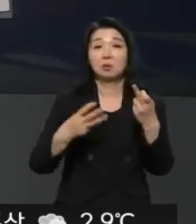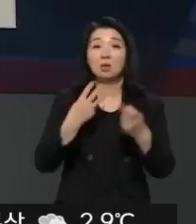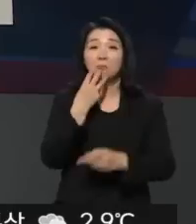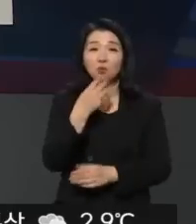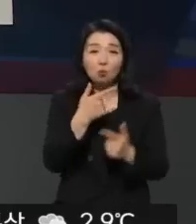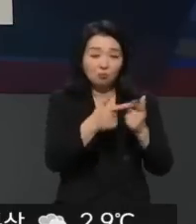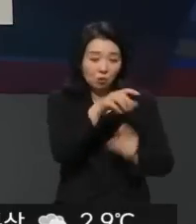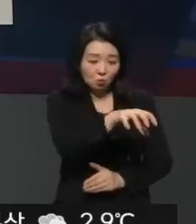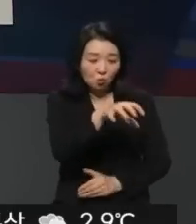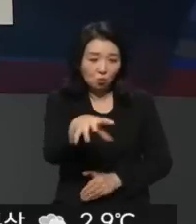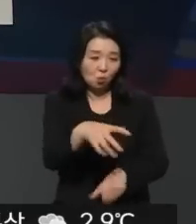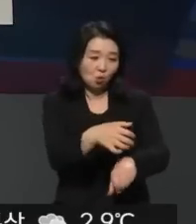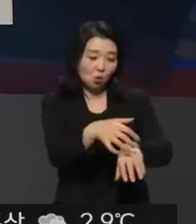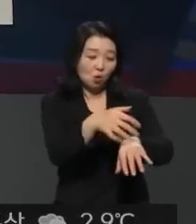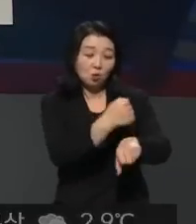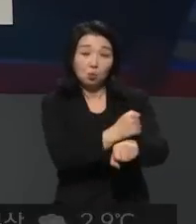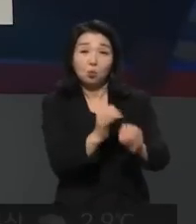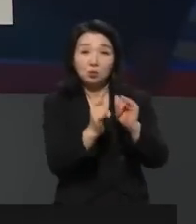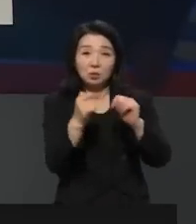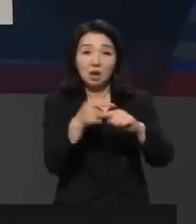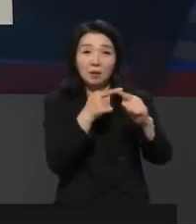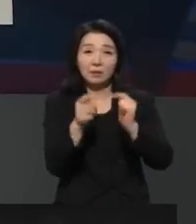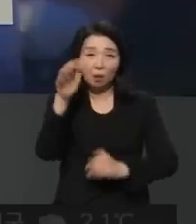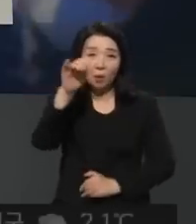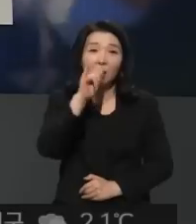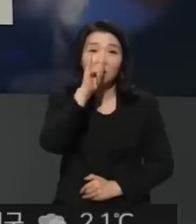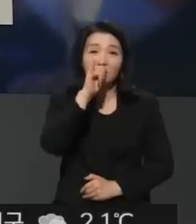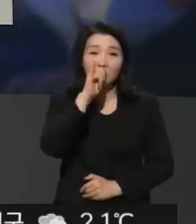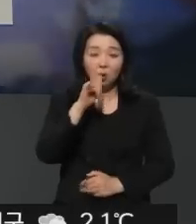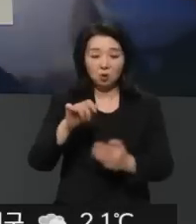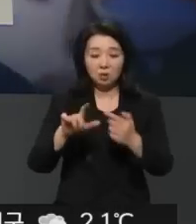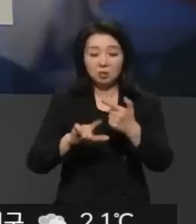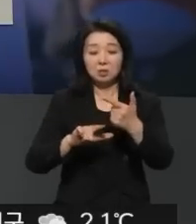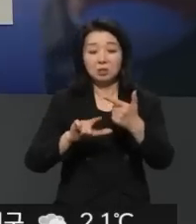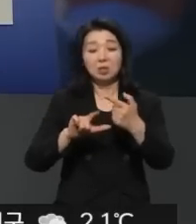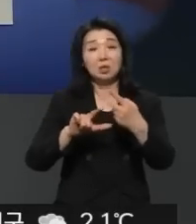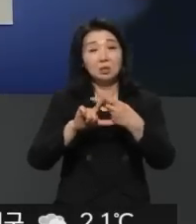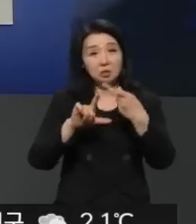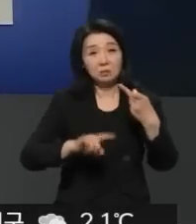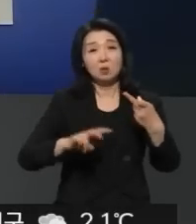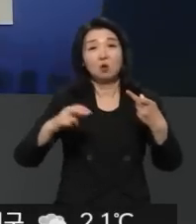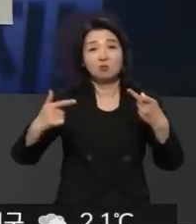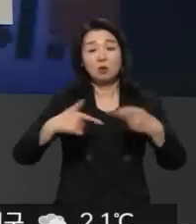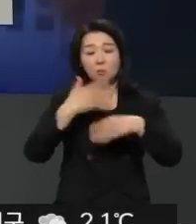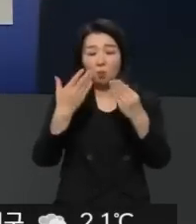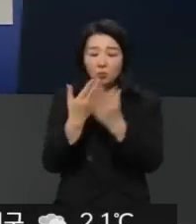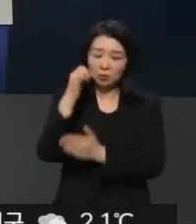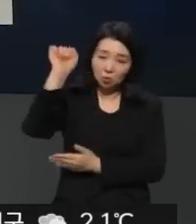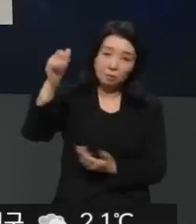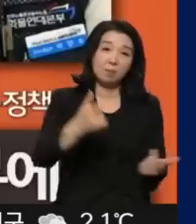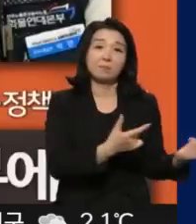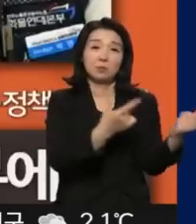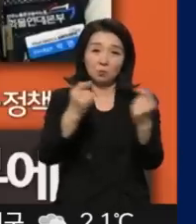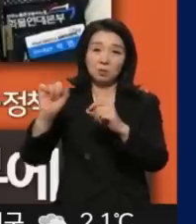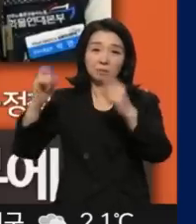전국 노동자 대회를 거쳐서 6일에는 전국에서 동시다발적인 총파업을 벌일 계획입니다.